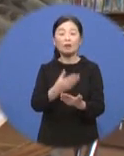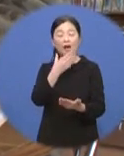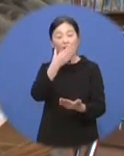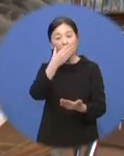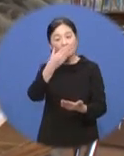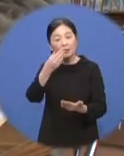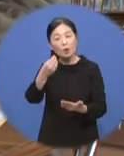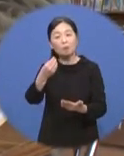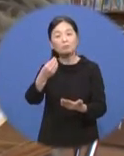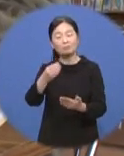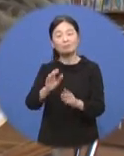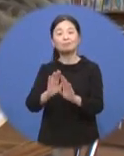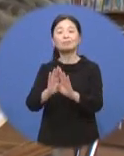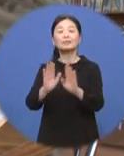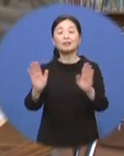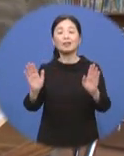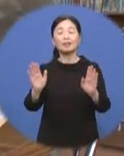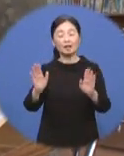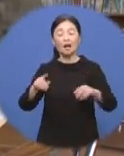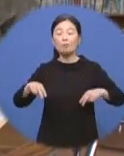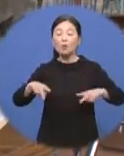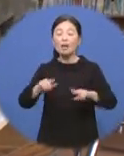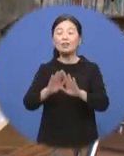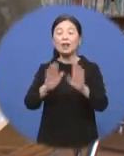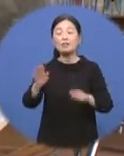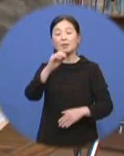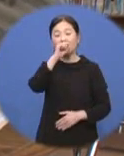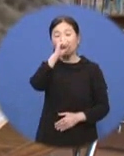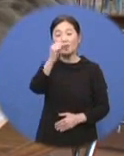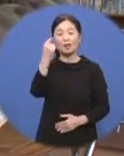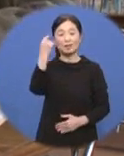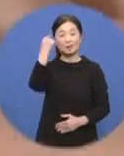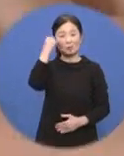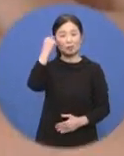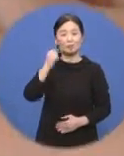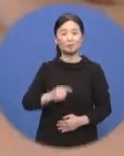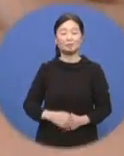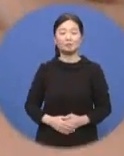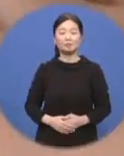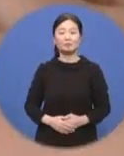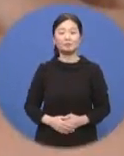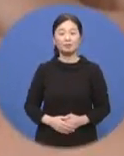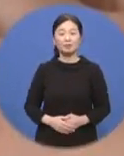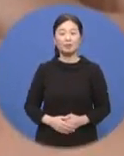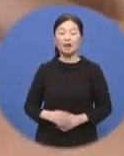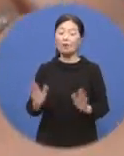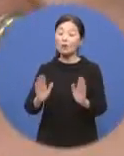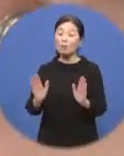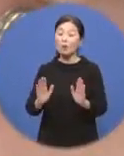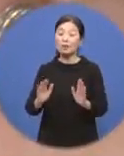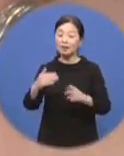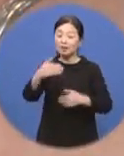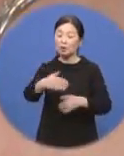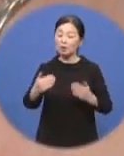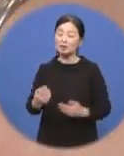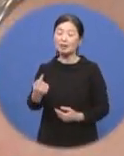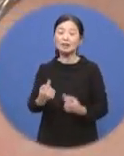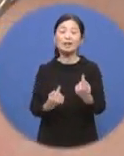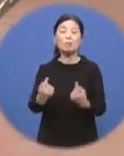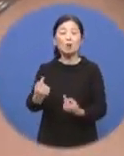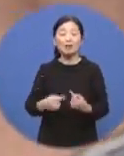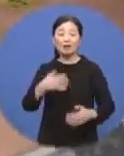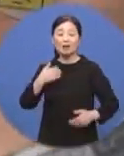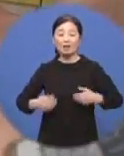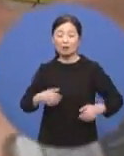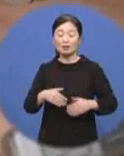ランティアさせてもらってよかったなと思っております。子どもたちが、ね、図書室に来てもらって、あと楽しい本を読んでもらったり、い